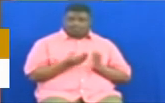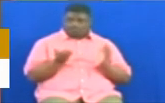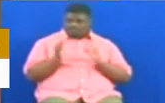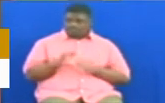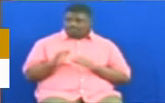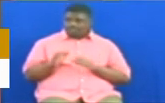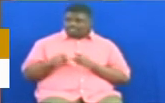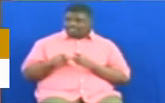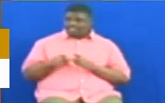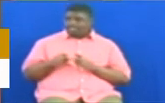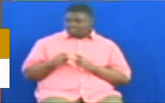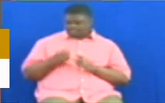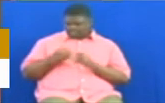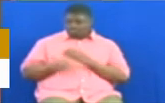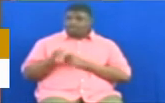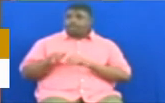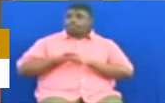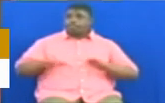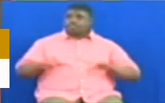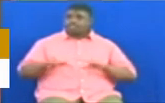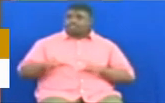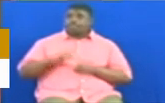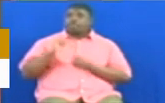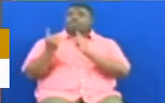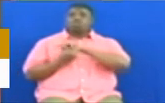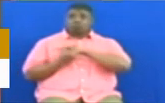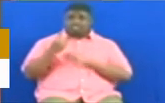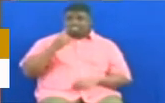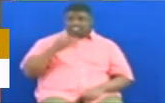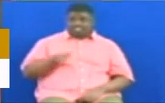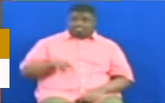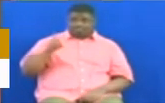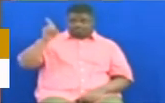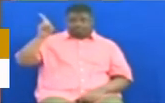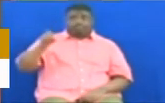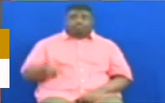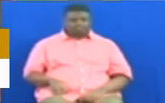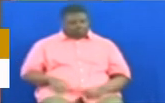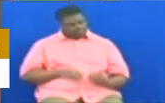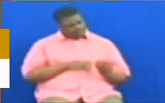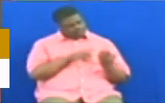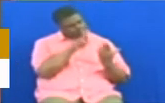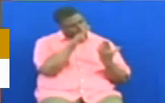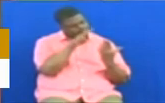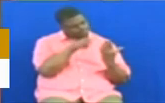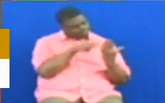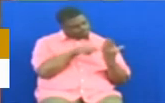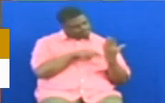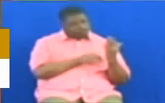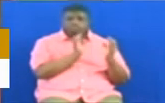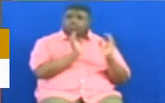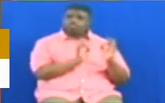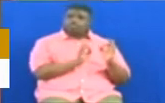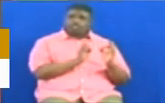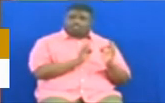desturi, ilikwenda kwenye Baraza la Mapinduzi la Zanzibar, na kule wakaupitia kwa kina na wakaleta